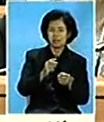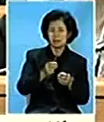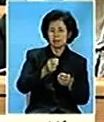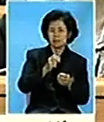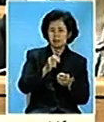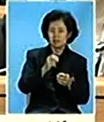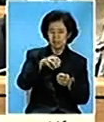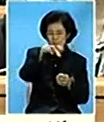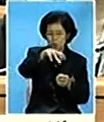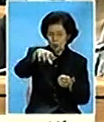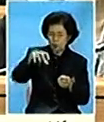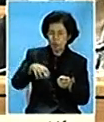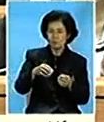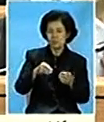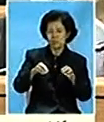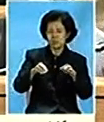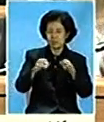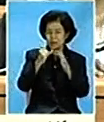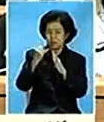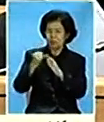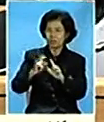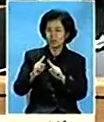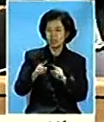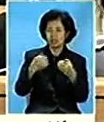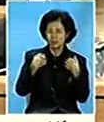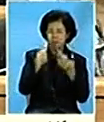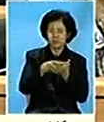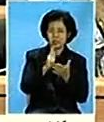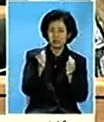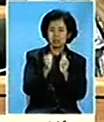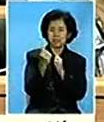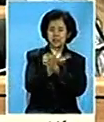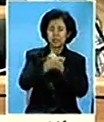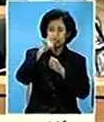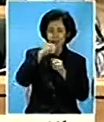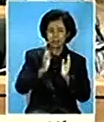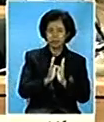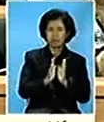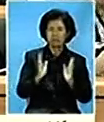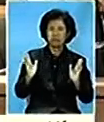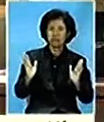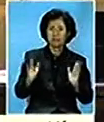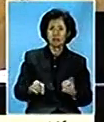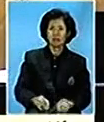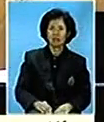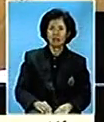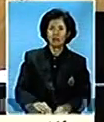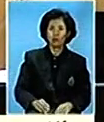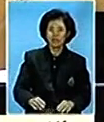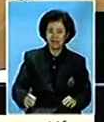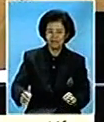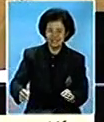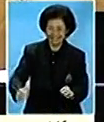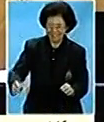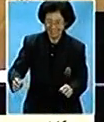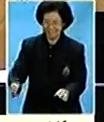องค์กรปกครองท้องถิ่นในพื้นที่ผมคิดว่าตรงนี้จะเป็นประโยชน์กับประเทศไทยขอบคุณมากครับ ครับขอบคุณครับท่านพิเชษฐ์สุนทรพิพิ